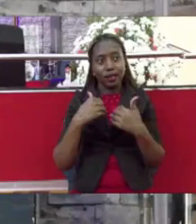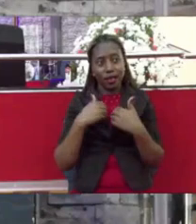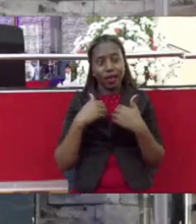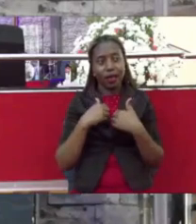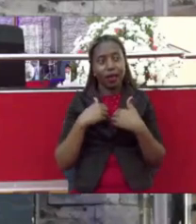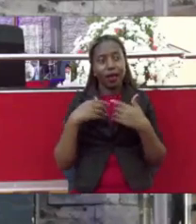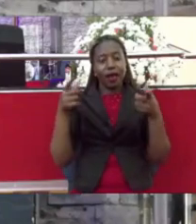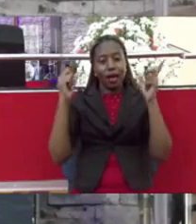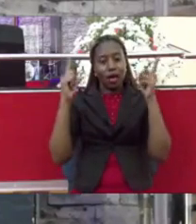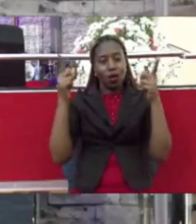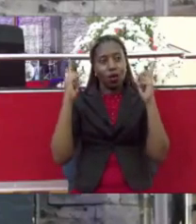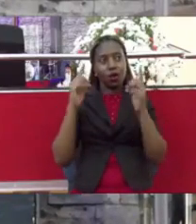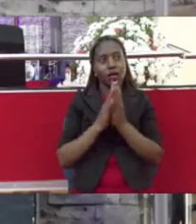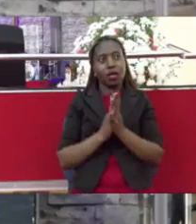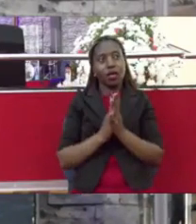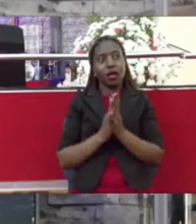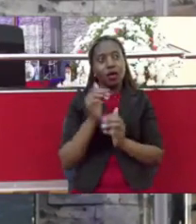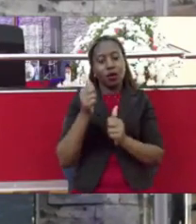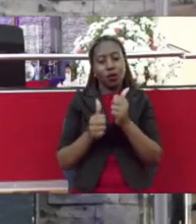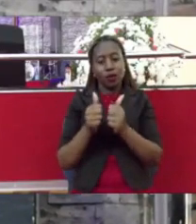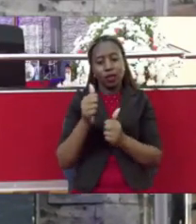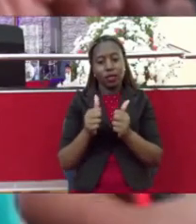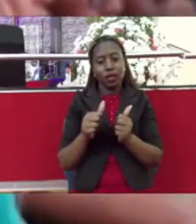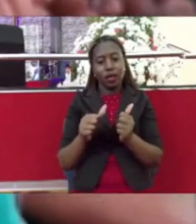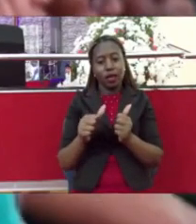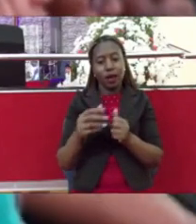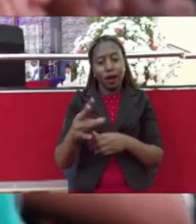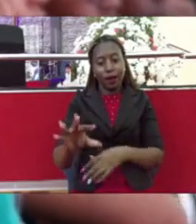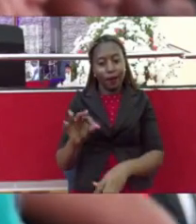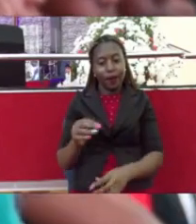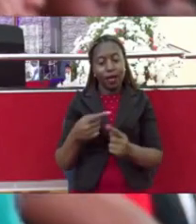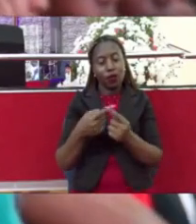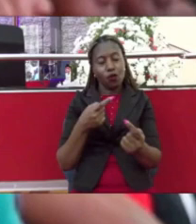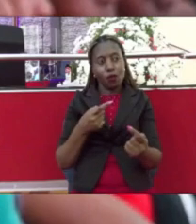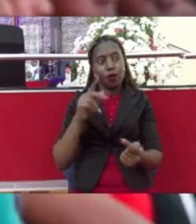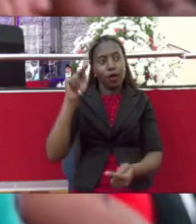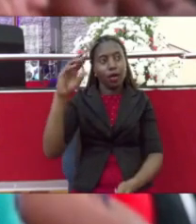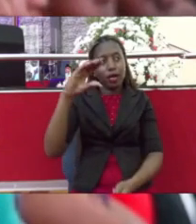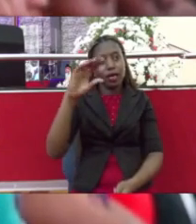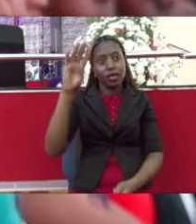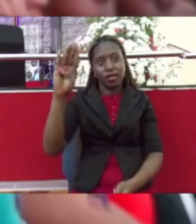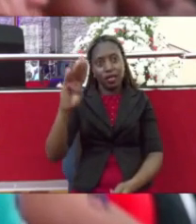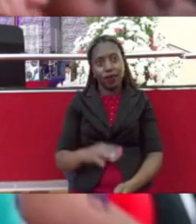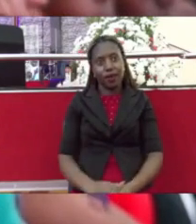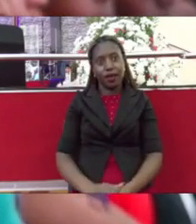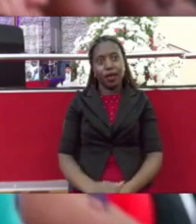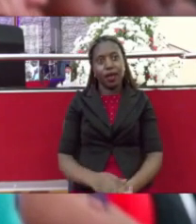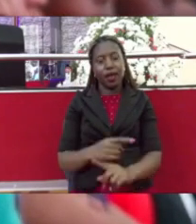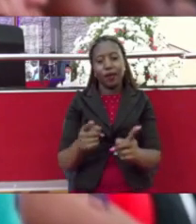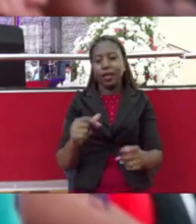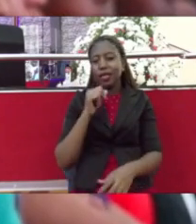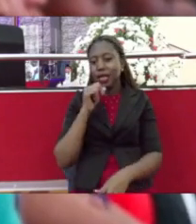akakumbuka kuna loan ambayo alikuwa ameweza kuona kutoka pale Kiambu KCB, alikuwa amemaliza. And he had not even picked his title. Na hakuwa hata amechukua